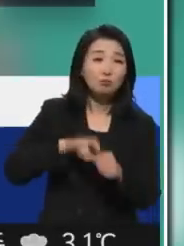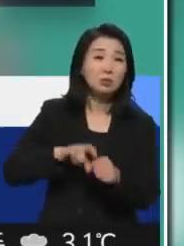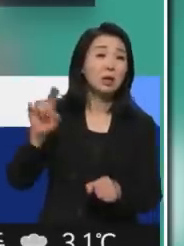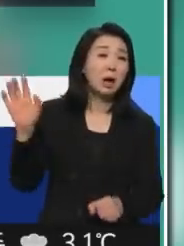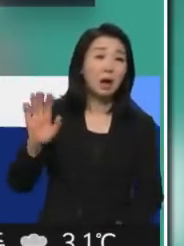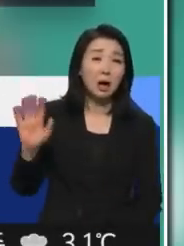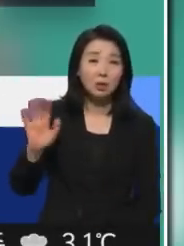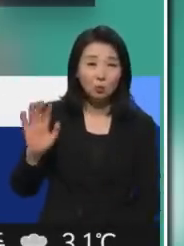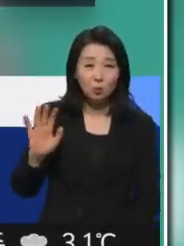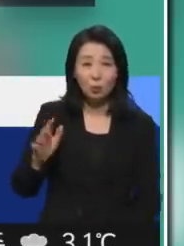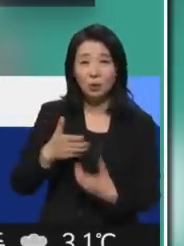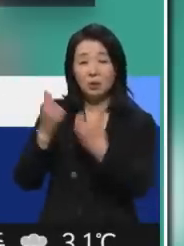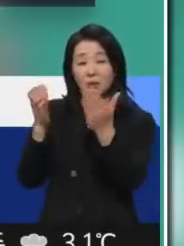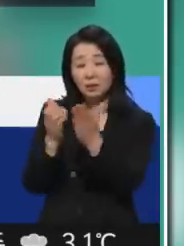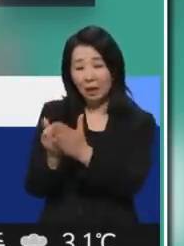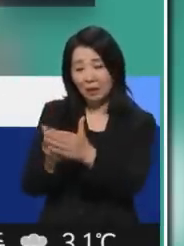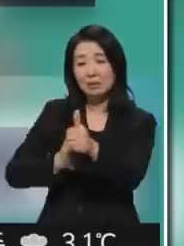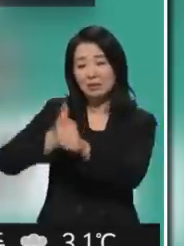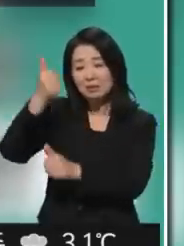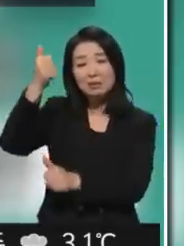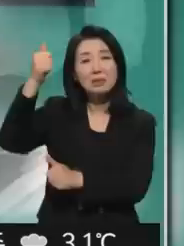위한 유불리를 따져야 된다. 아.